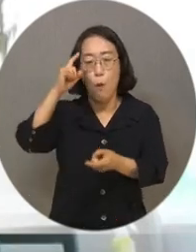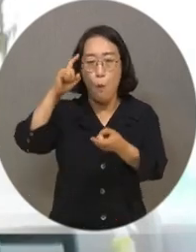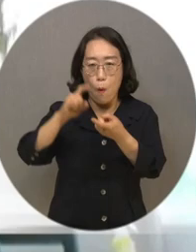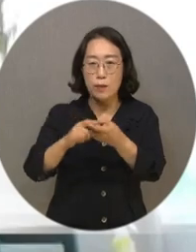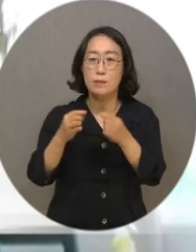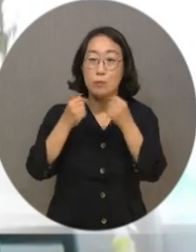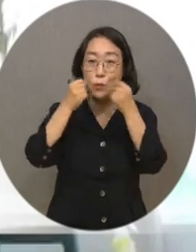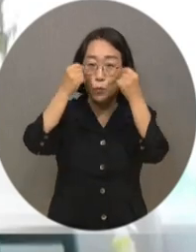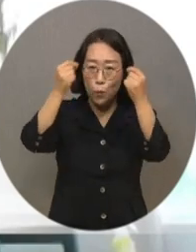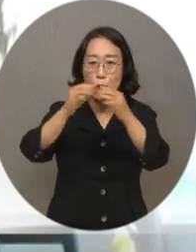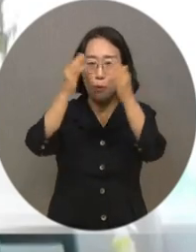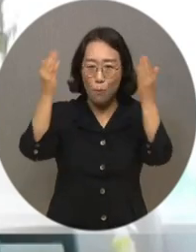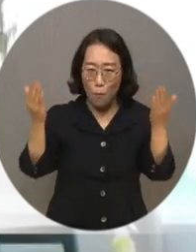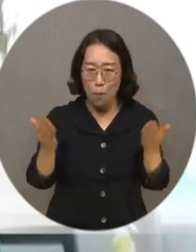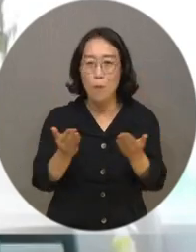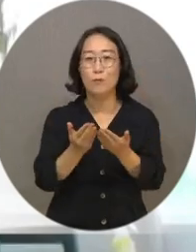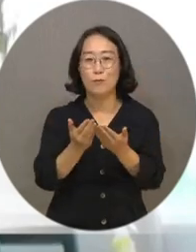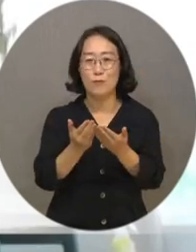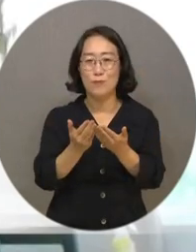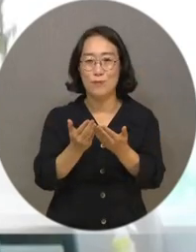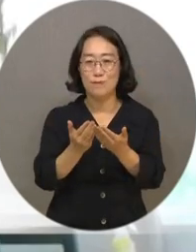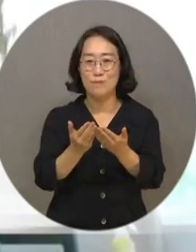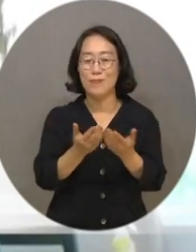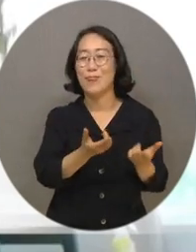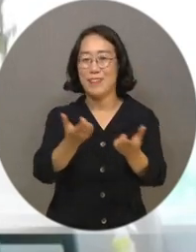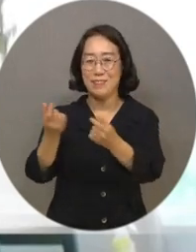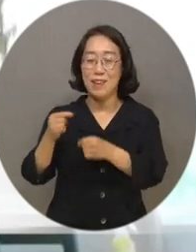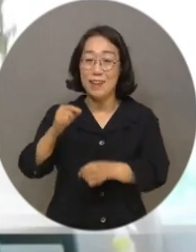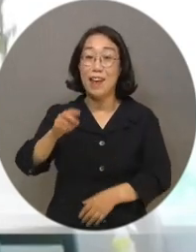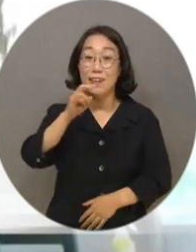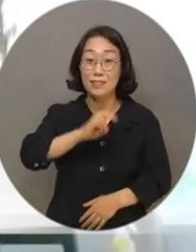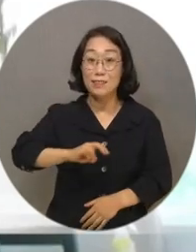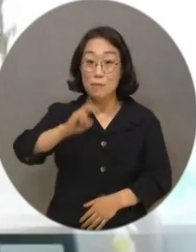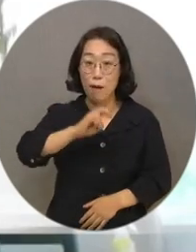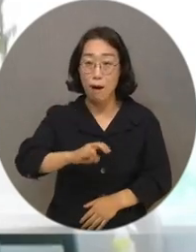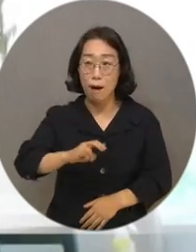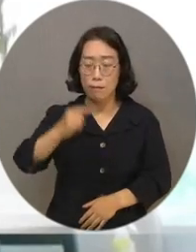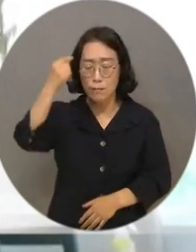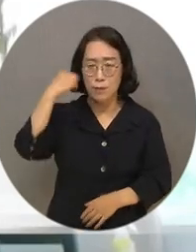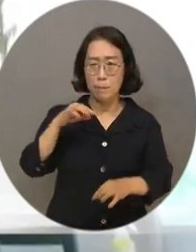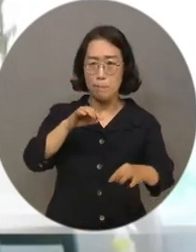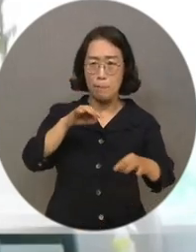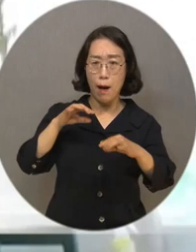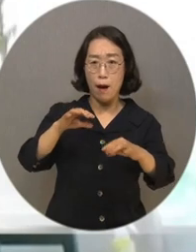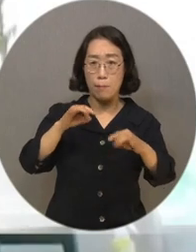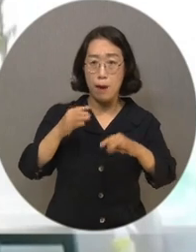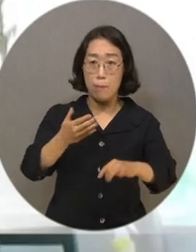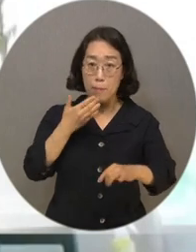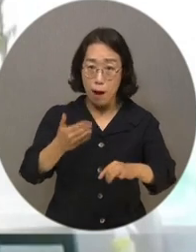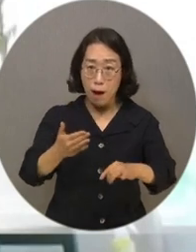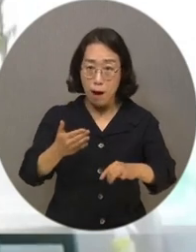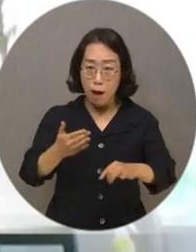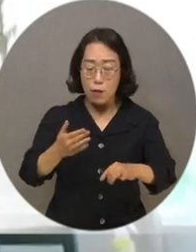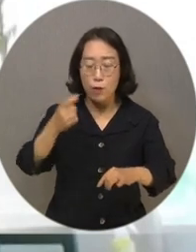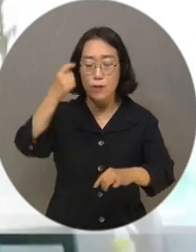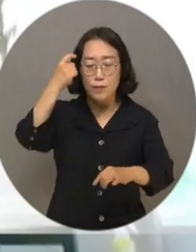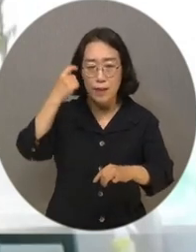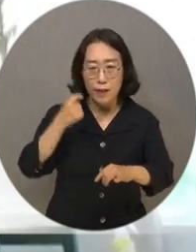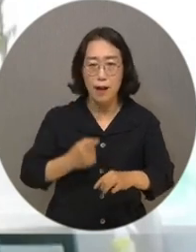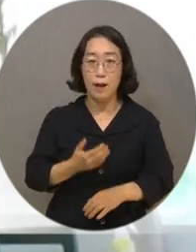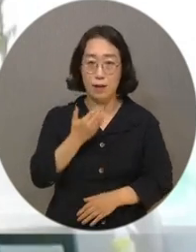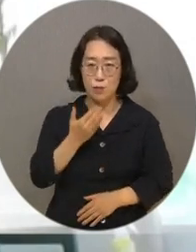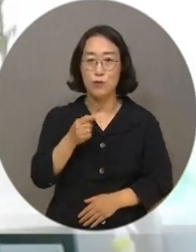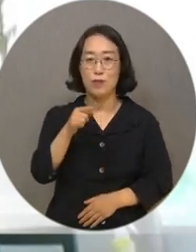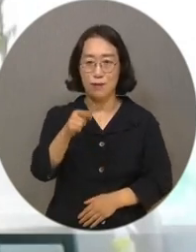노력들은 모두 다 많이 드리고 있거든요. 아, 이런 게 음악일 수도 있겠다라고 하는 것들에 대한 개념을 조금씩 형성해 가시는 거에